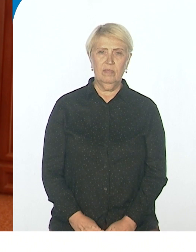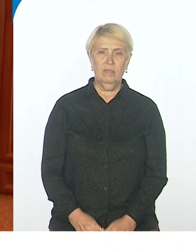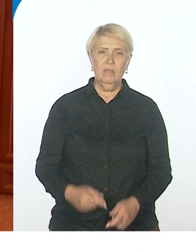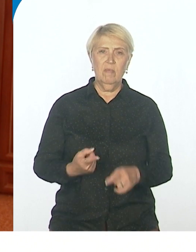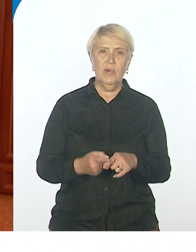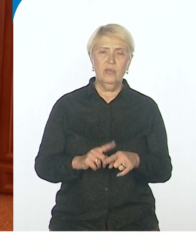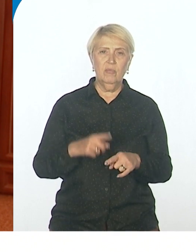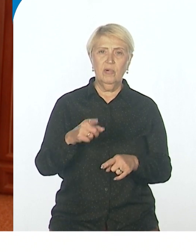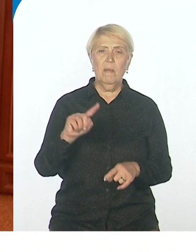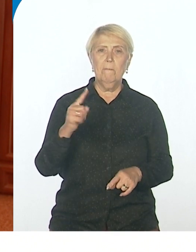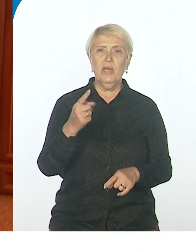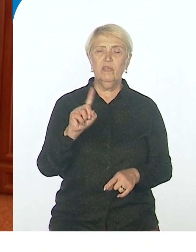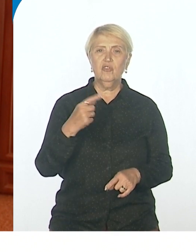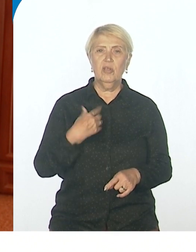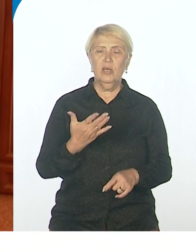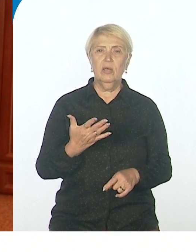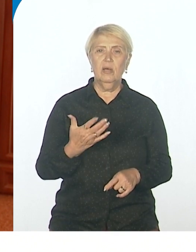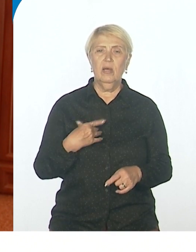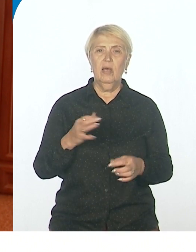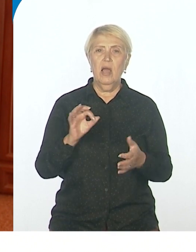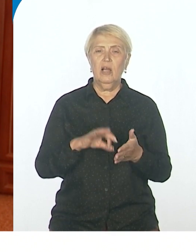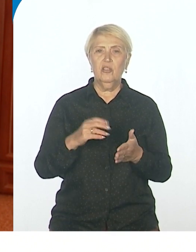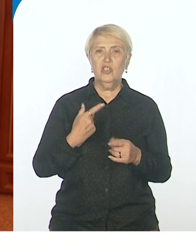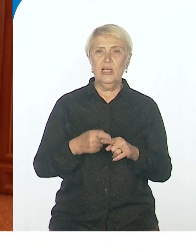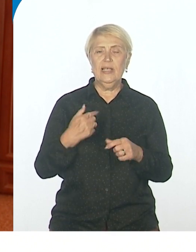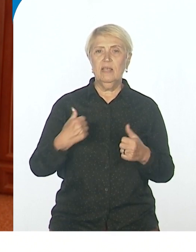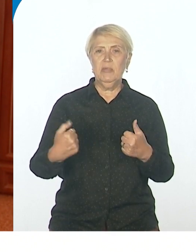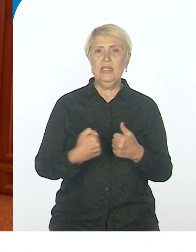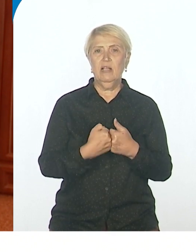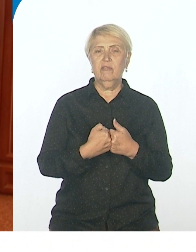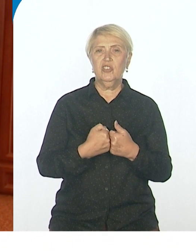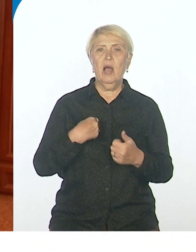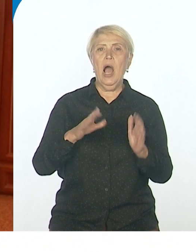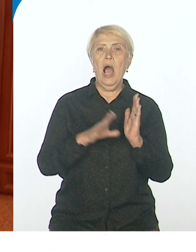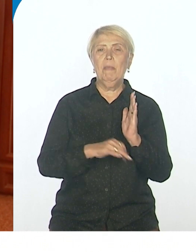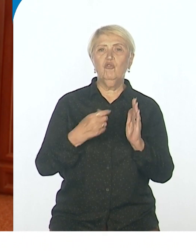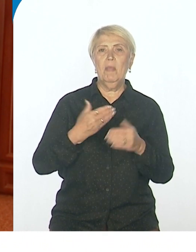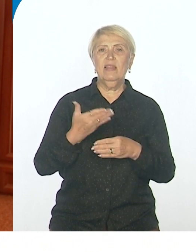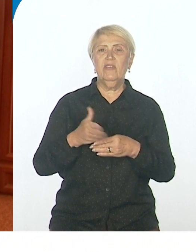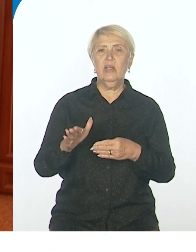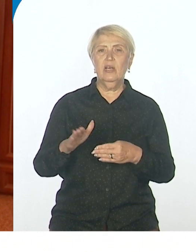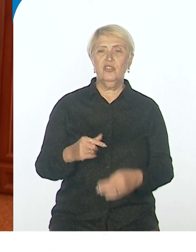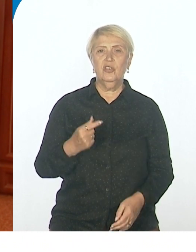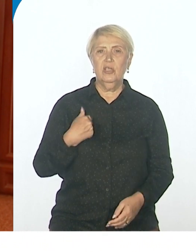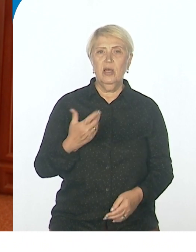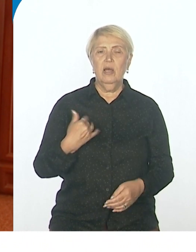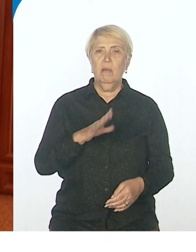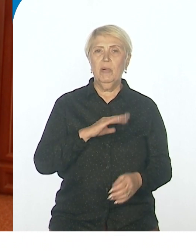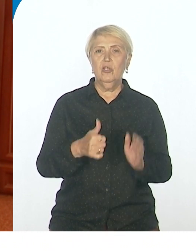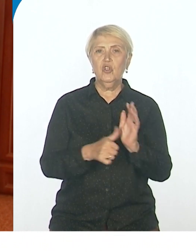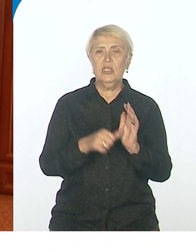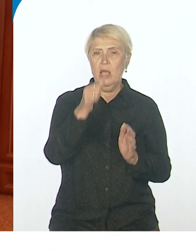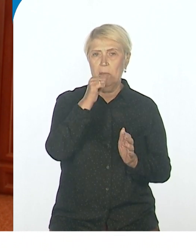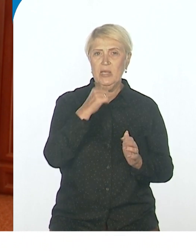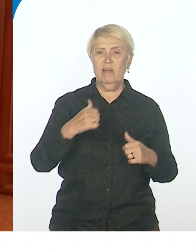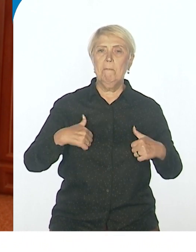поэтому первое, что я, ну, конечно, ты с этим сталкиваешься, потом отвергать Конечно, я полгода пытался,